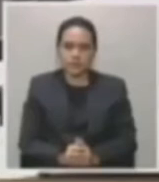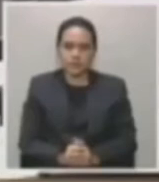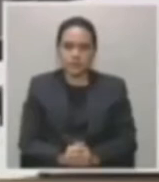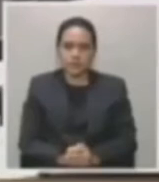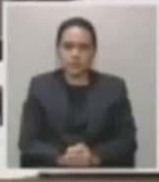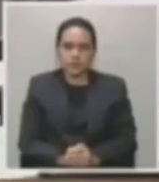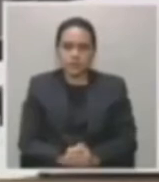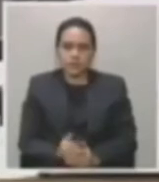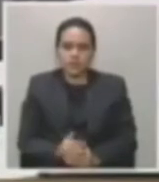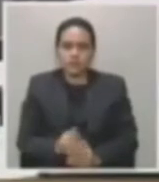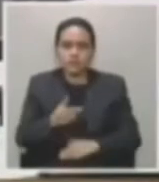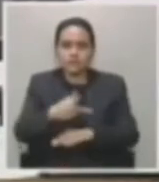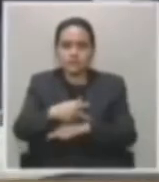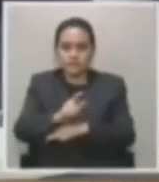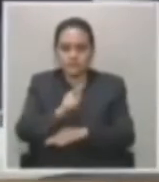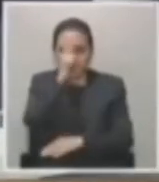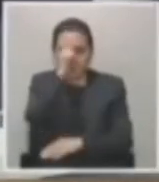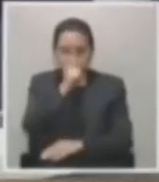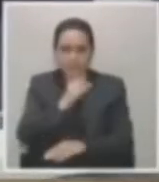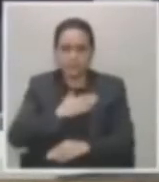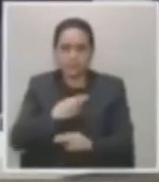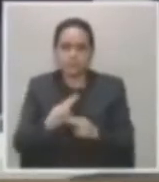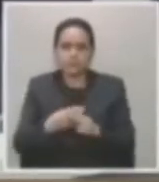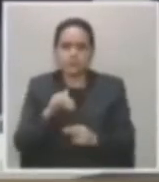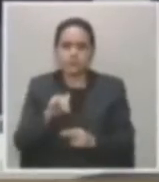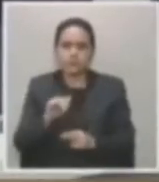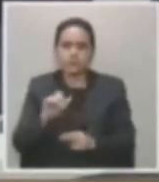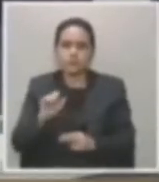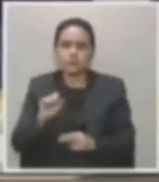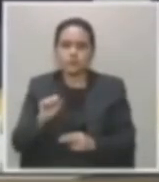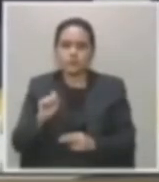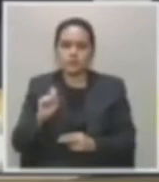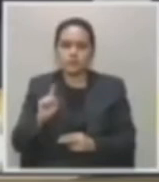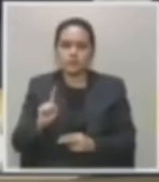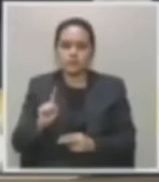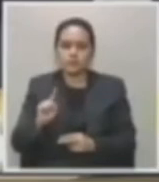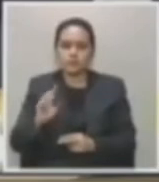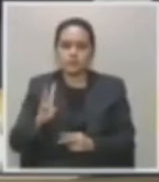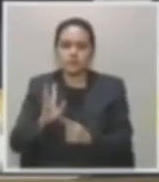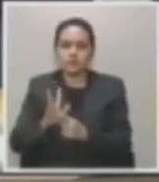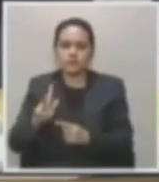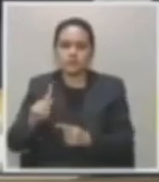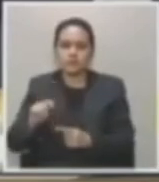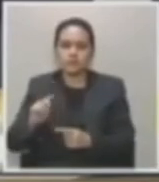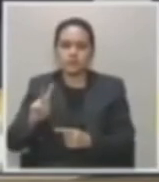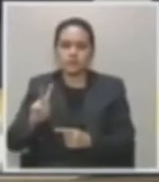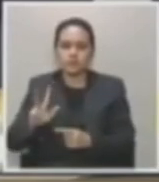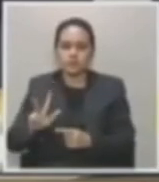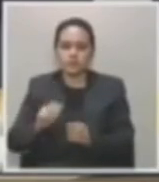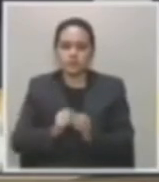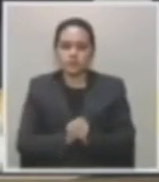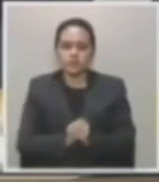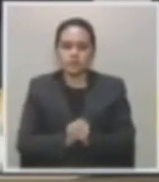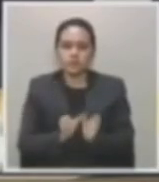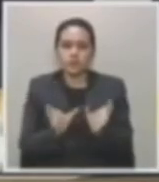์ครับผมกับเรียนท่านประธานสภาที่เคารพครับผมยศวัฒน์มาไพศาลศิลป์สมาชิกสภาผู้แทนราษฎรพรรคภูมิใจไทยนะครับเขตที่3อำเ